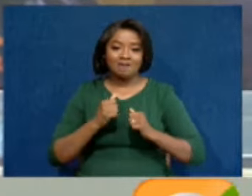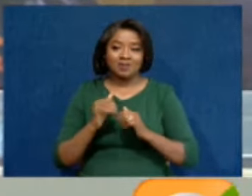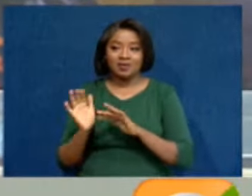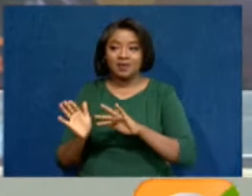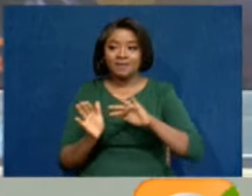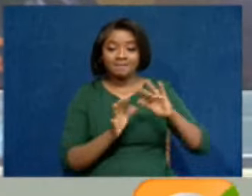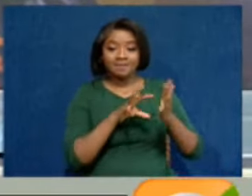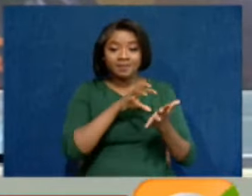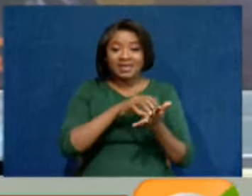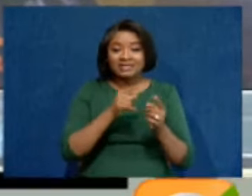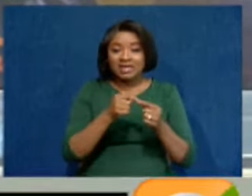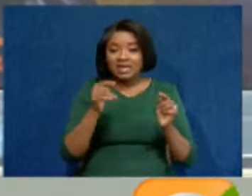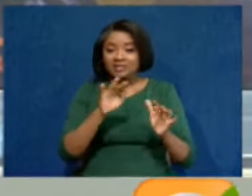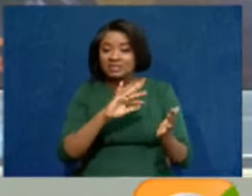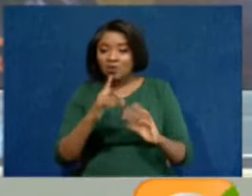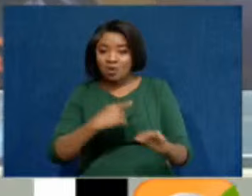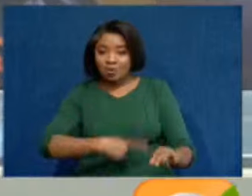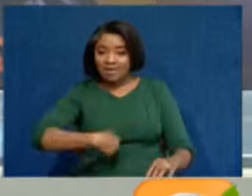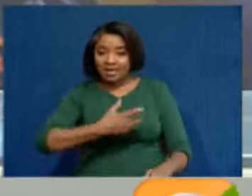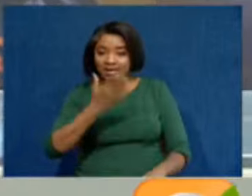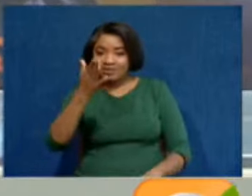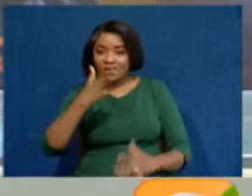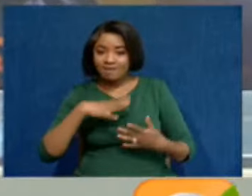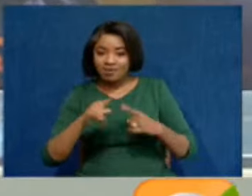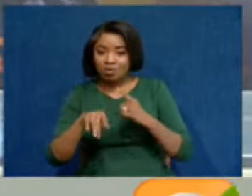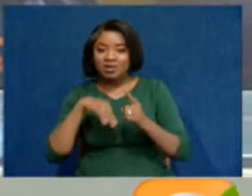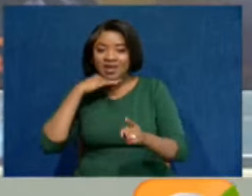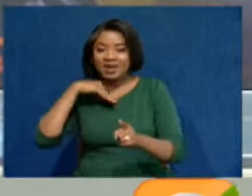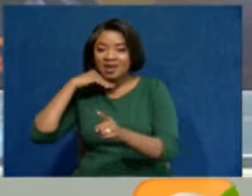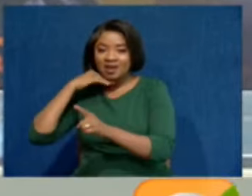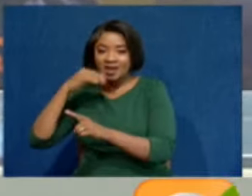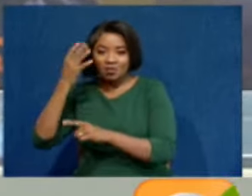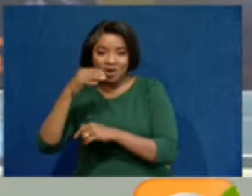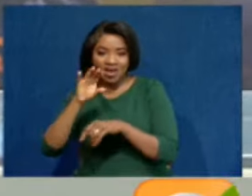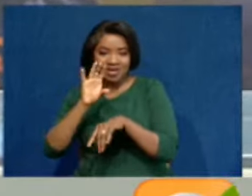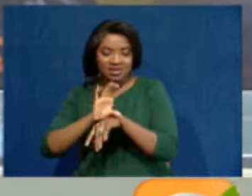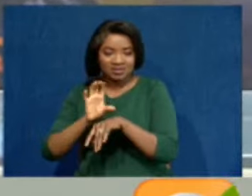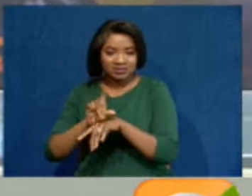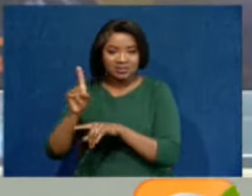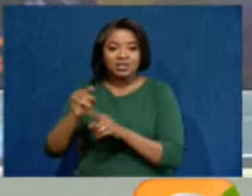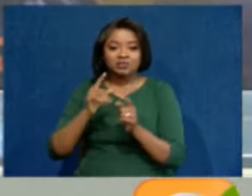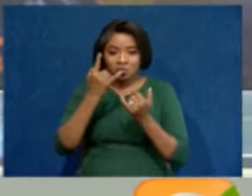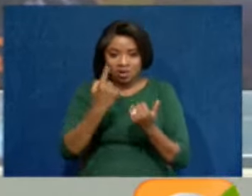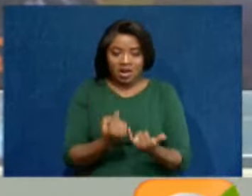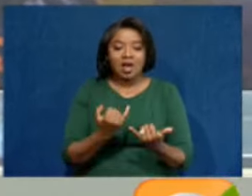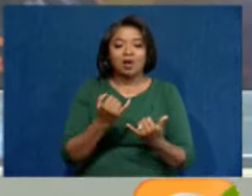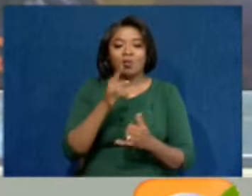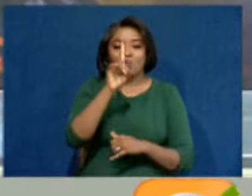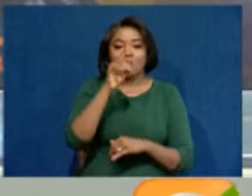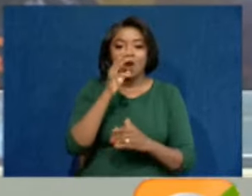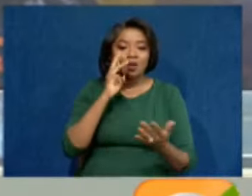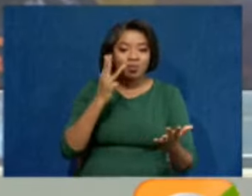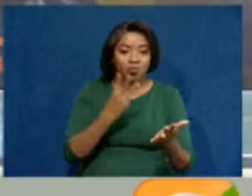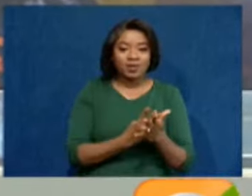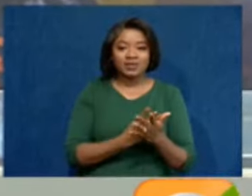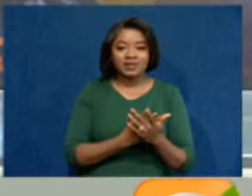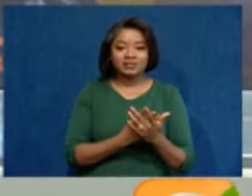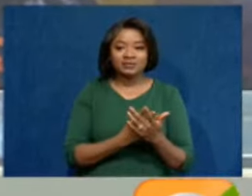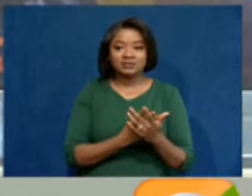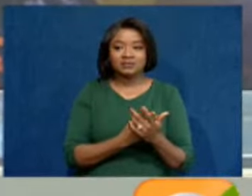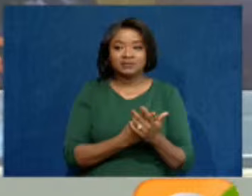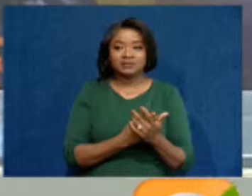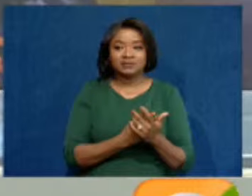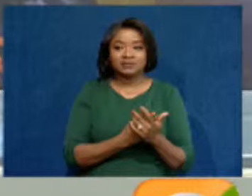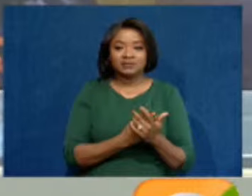Kesi kuhusiana mauaji ya Shakahola imeendelea mahakamani Mombasa, huku sasa shahidi mmoja akijitokeza leo kukana ushahidi wake wa hapo